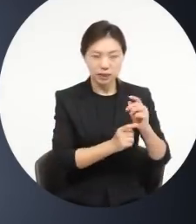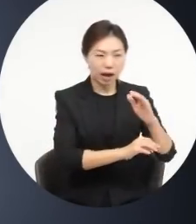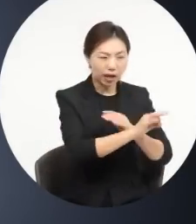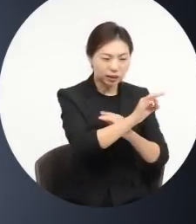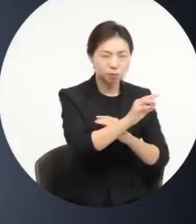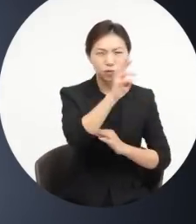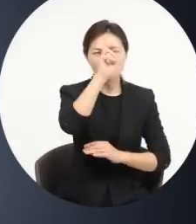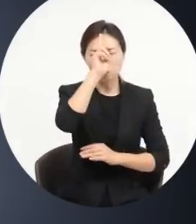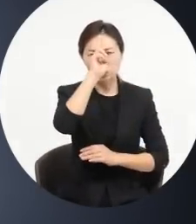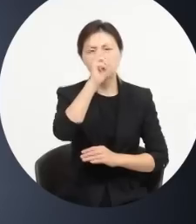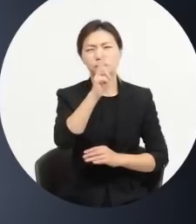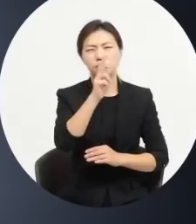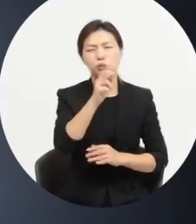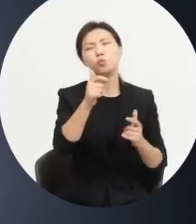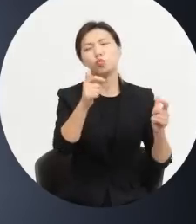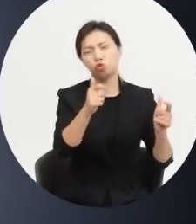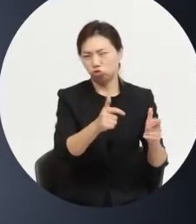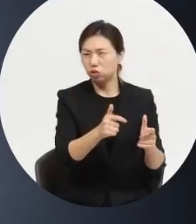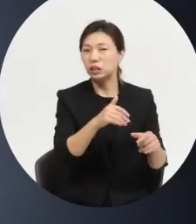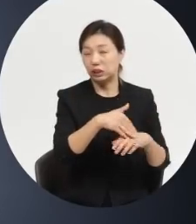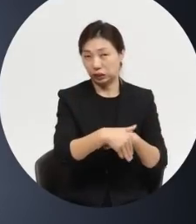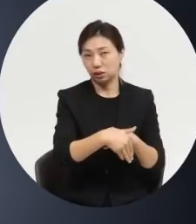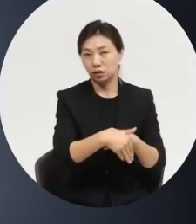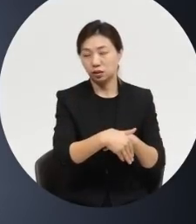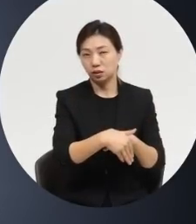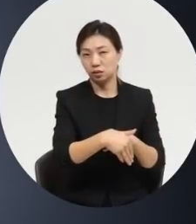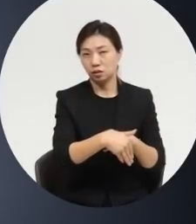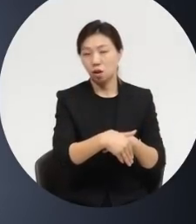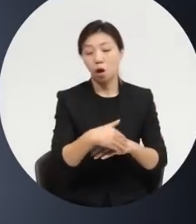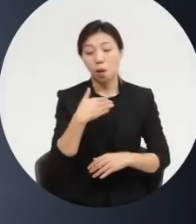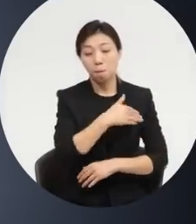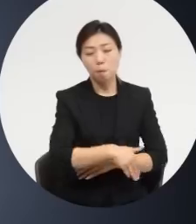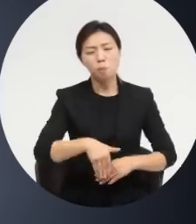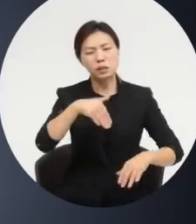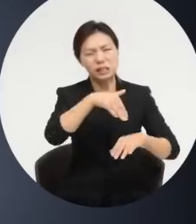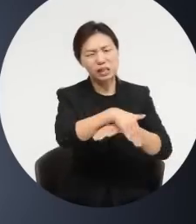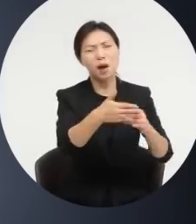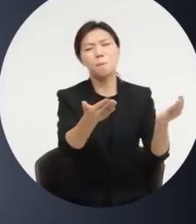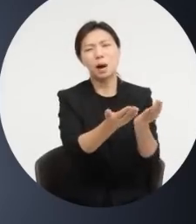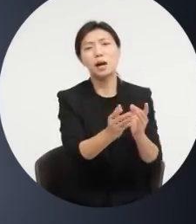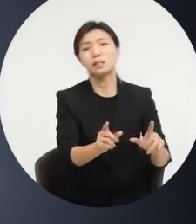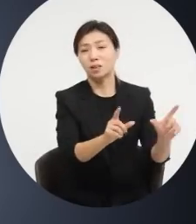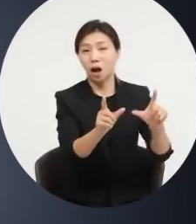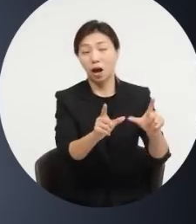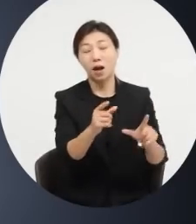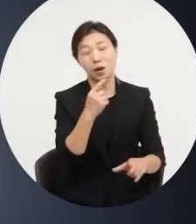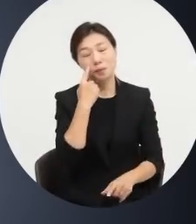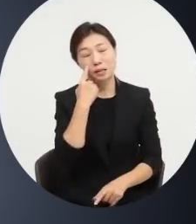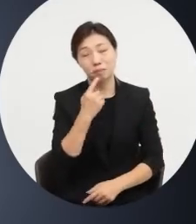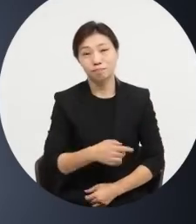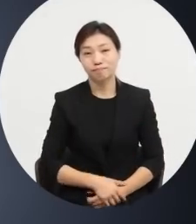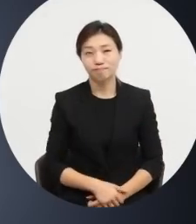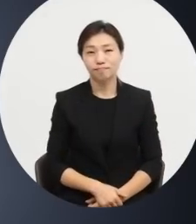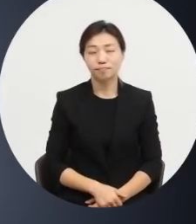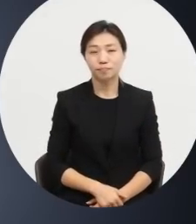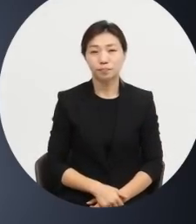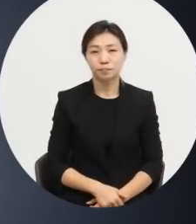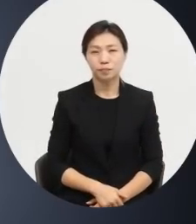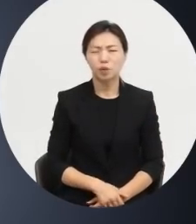아침이나 점심에 조정을 하든지 그렇게 해서 자기 체질에 맞춰서 살면 된다. 이렇게 생각해요.